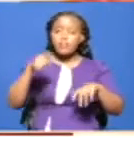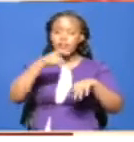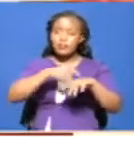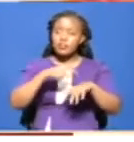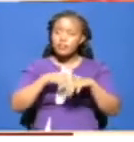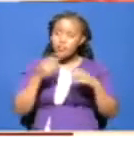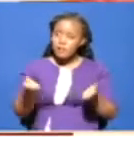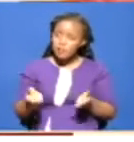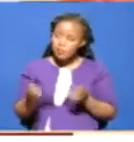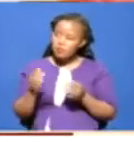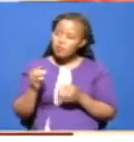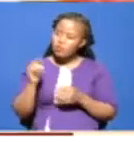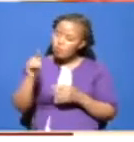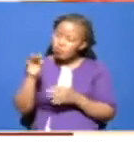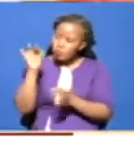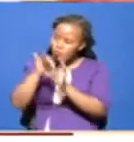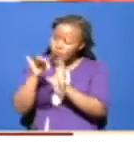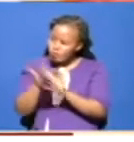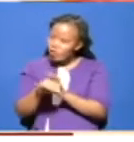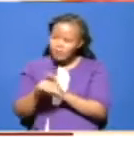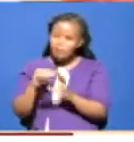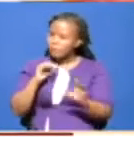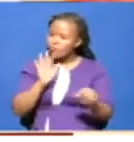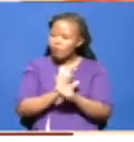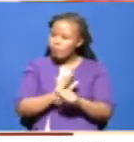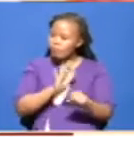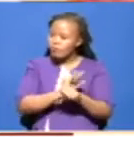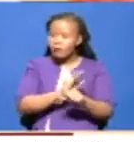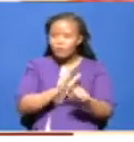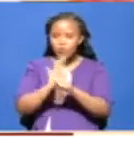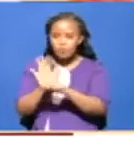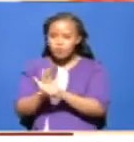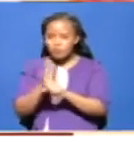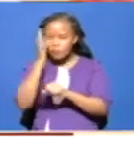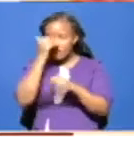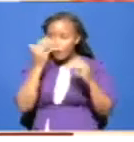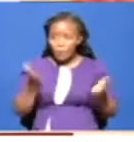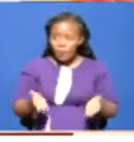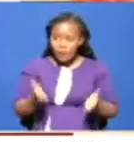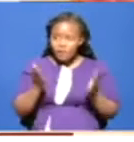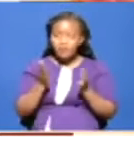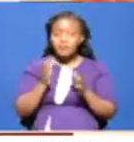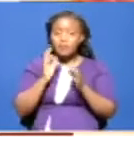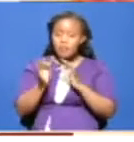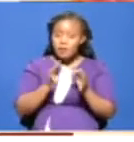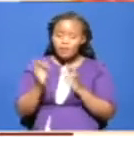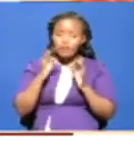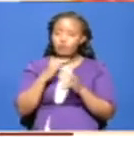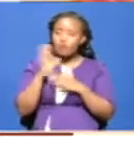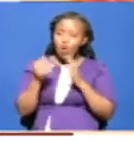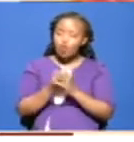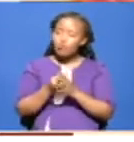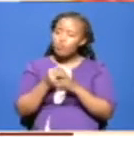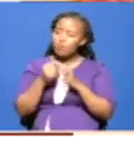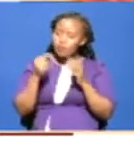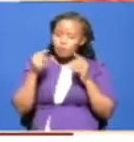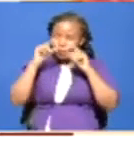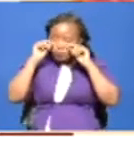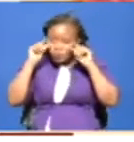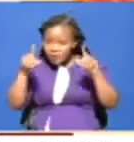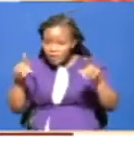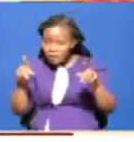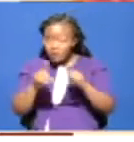hiyo kura, mpige kura kwa fujo, kwa sababu mwenye macho aambiwi tazama, mwenye masikio